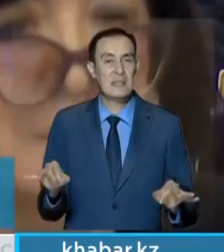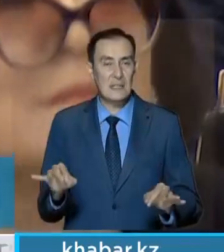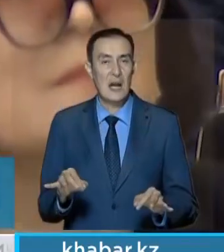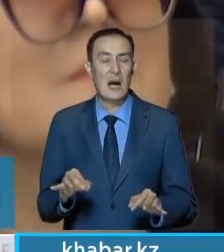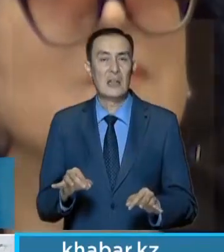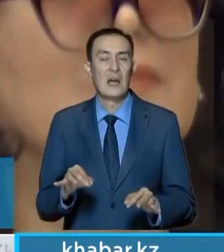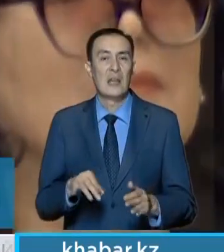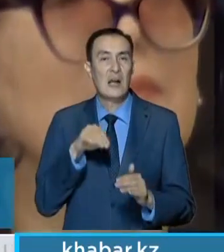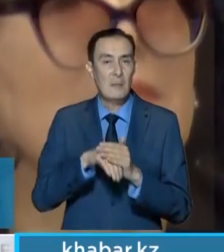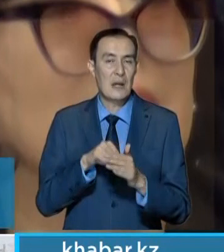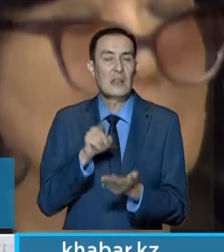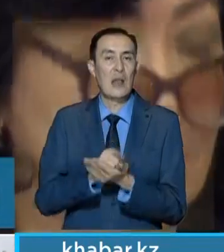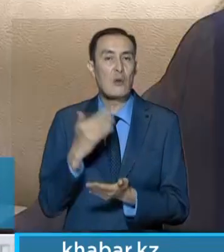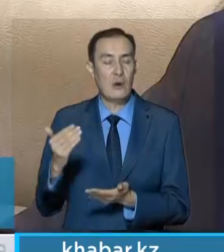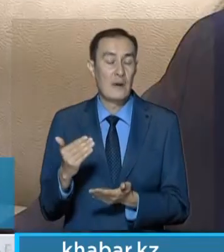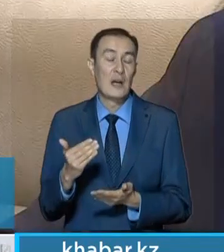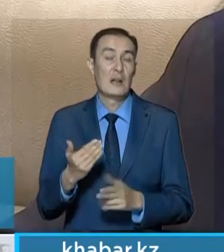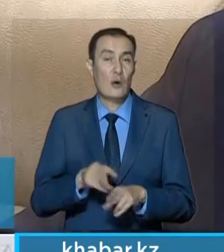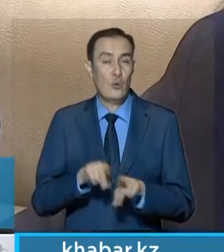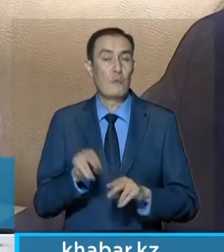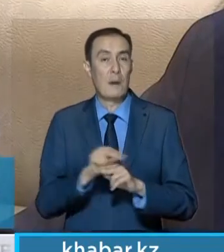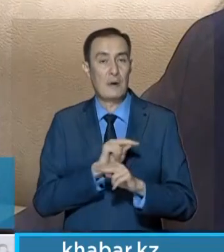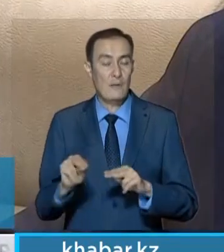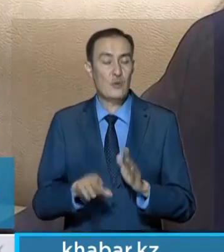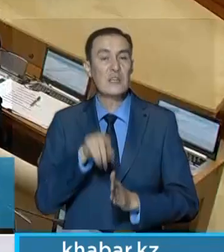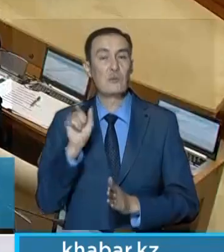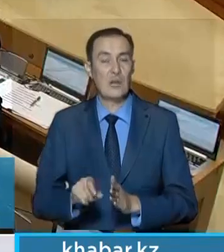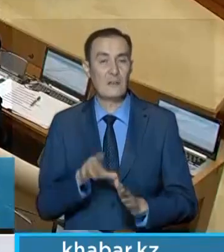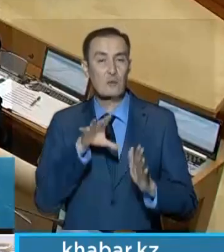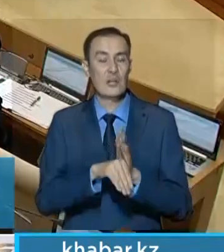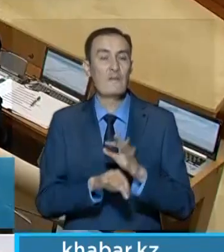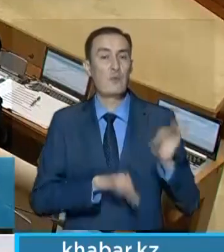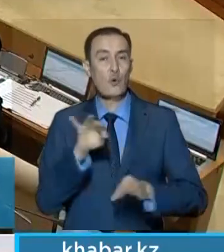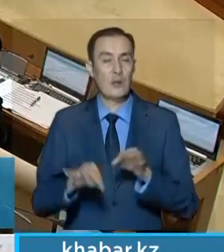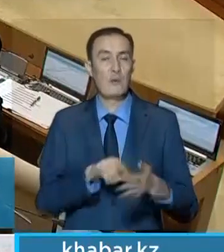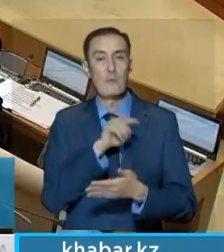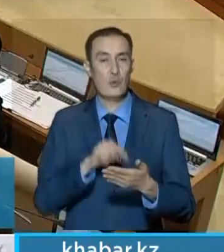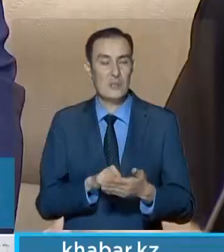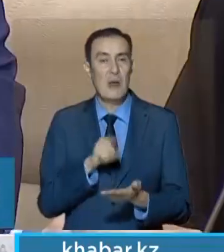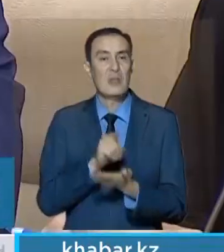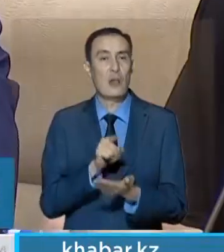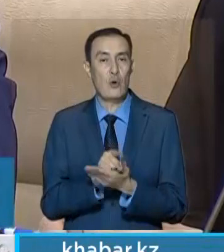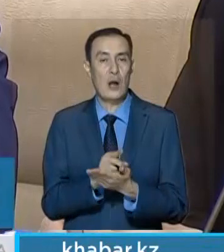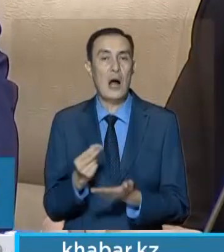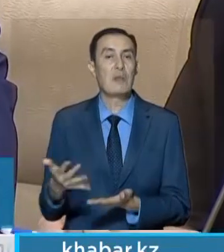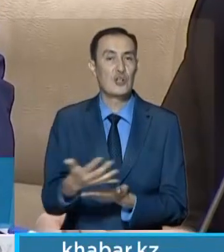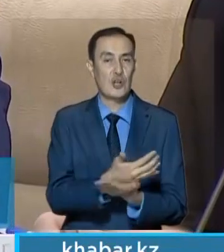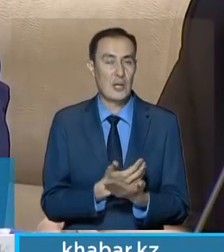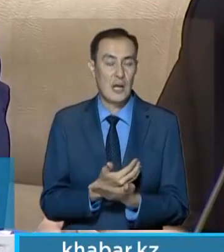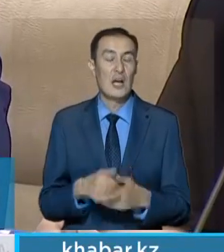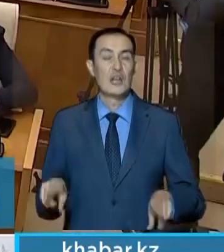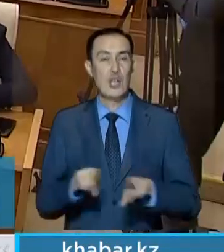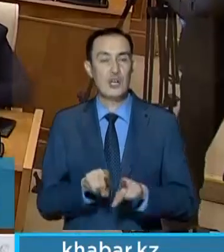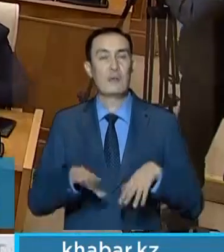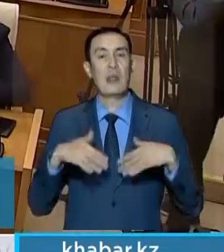вид накоплений от налогов. Соответствующую поправку депутаты внесли в законопроект по вопросам налогообложения. Вместе с